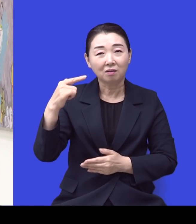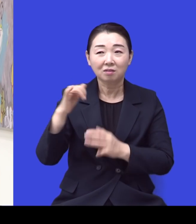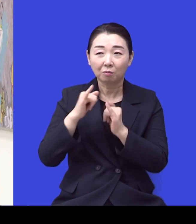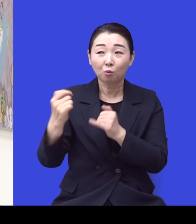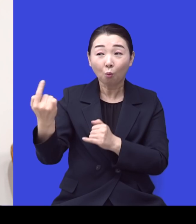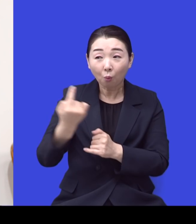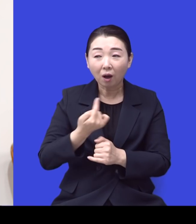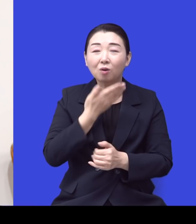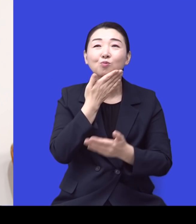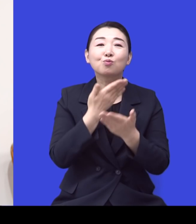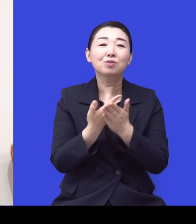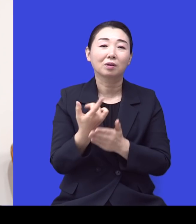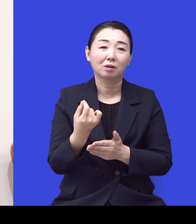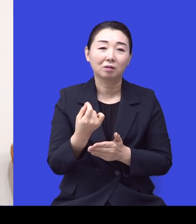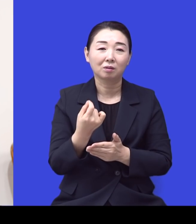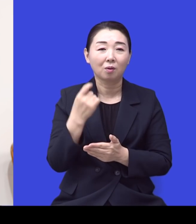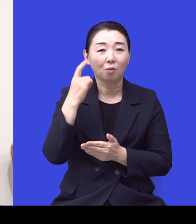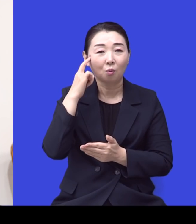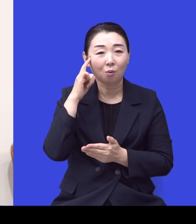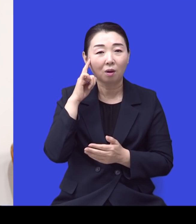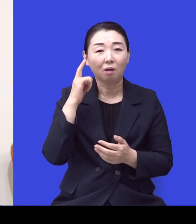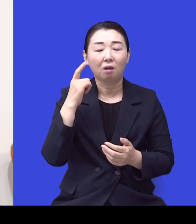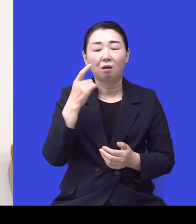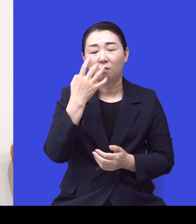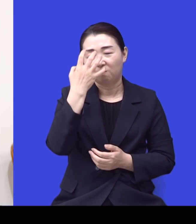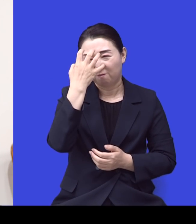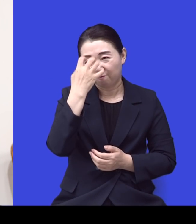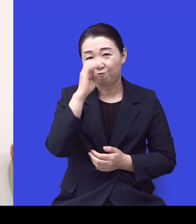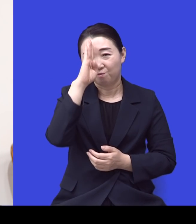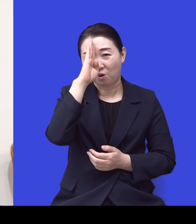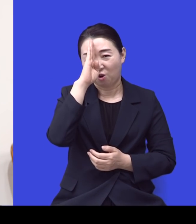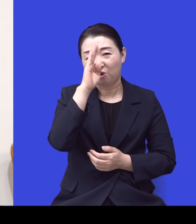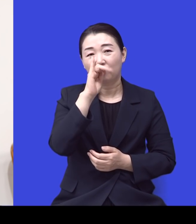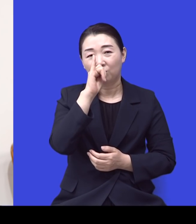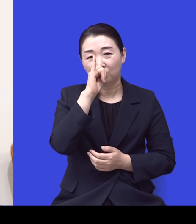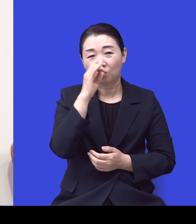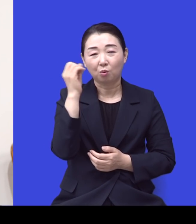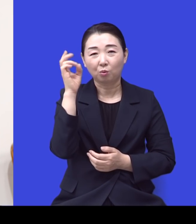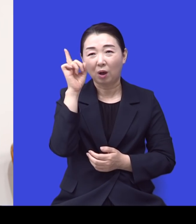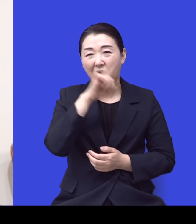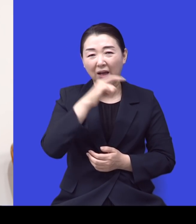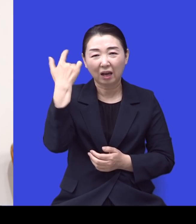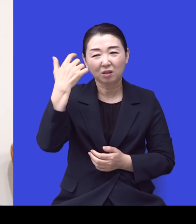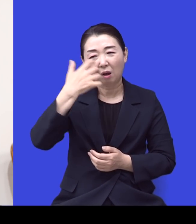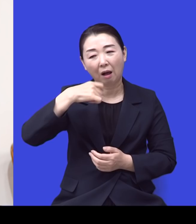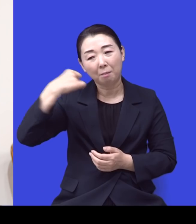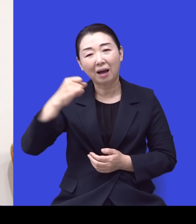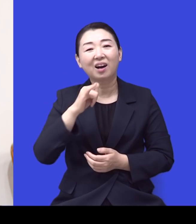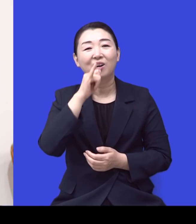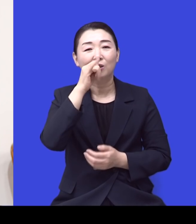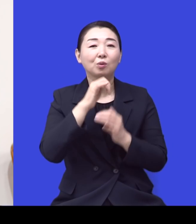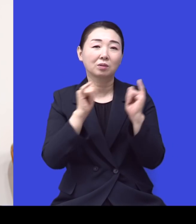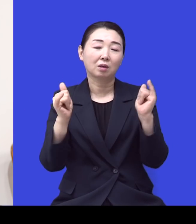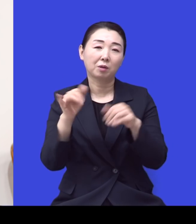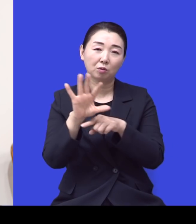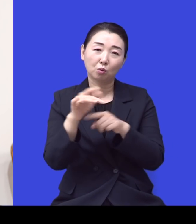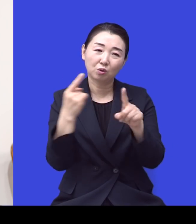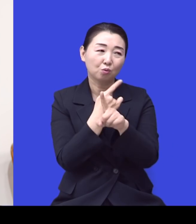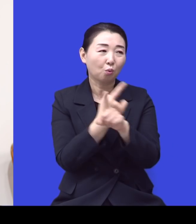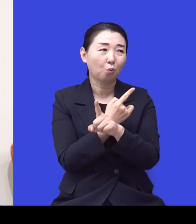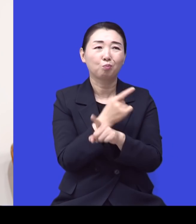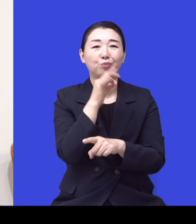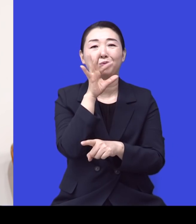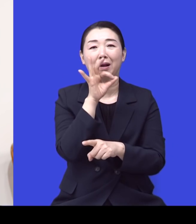지금 생각하면은 굉장히 깊은 우울증에 빠졌고 네. 사실 악한 영에 잡혔던 분인데 시골에서 치료할 데도